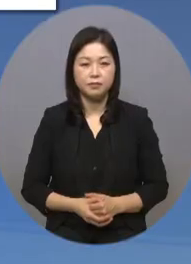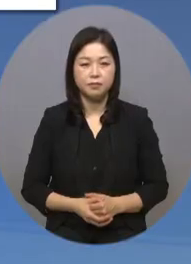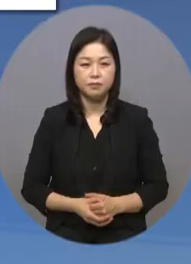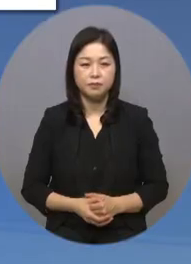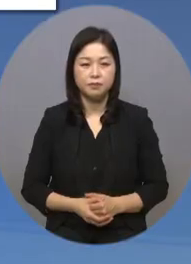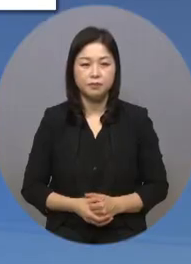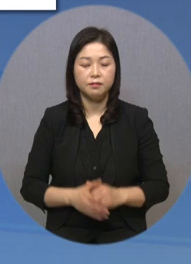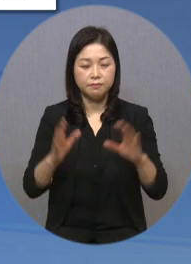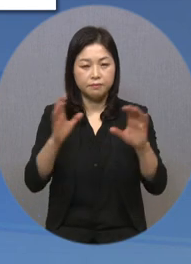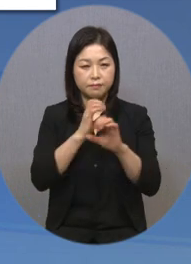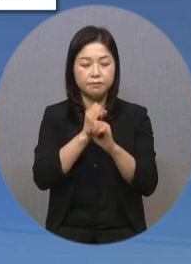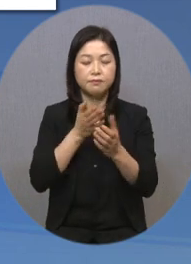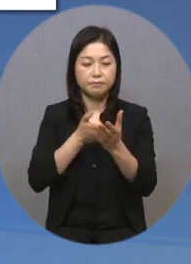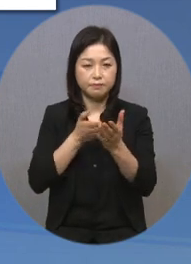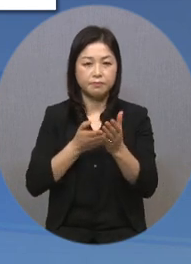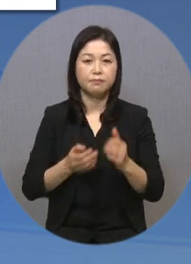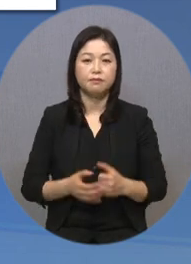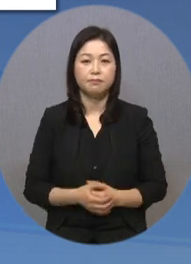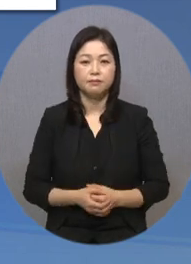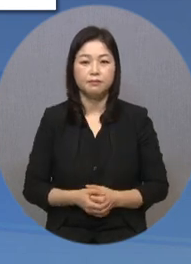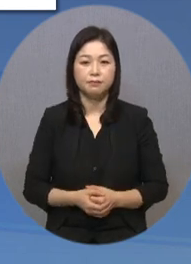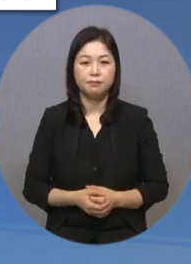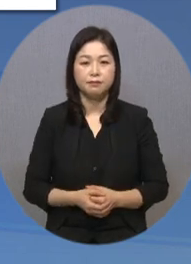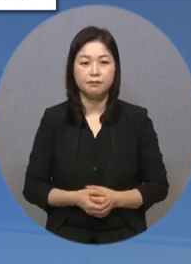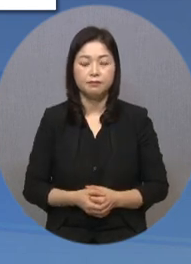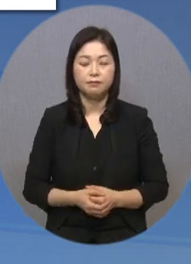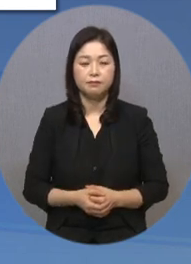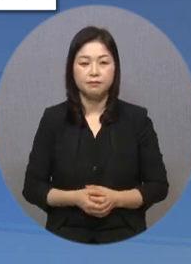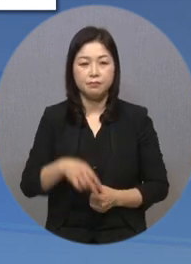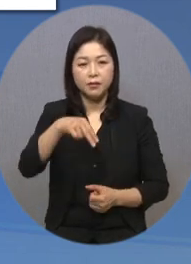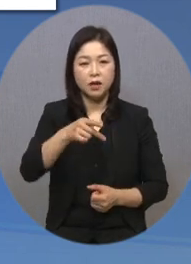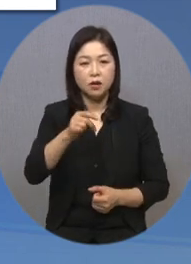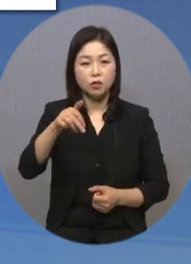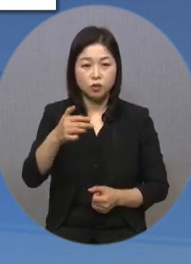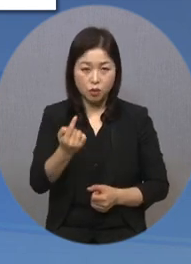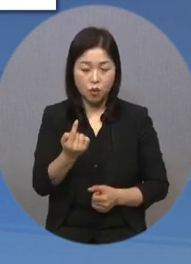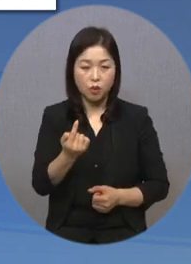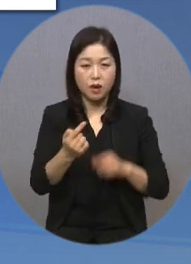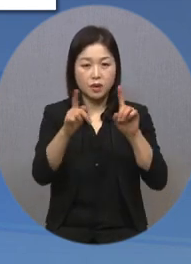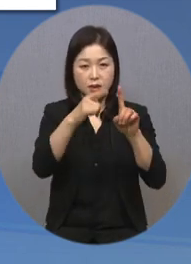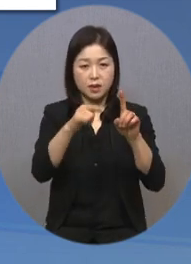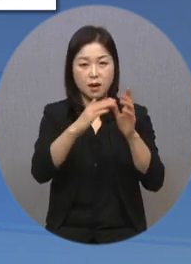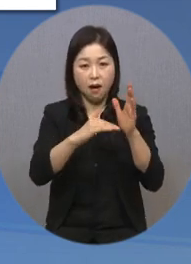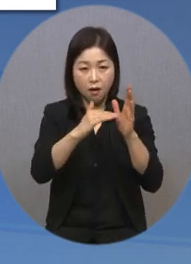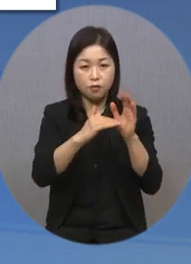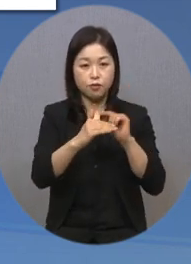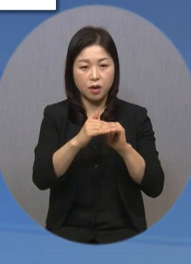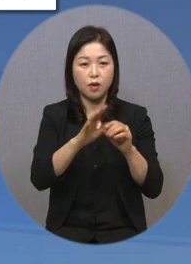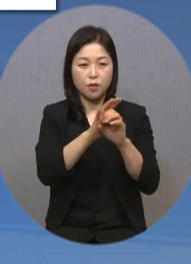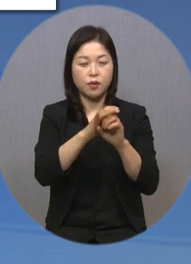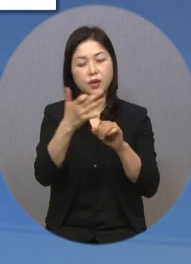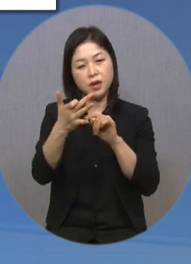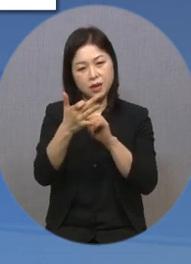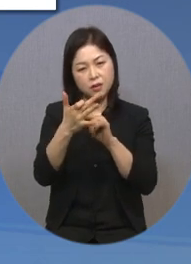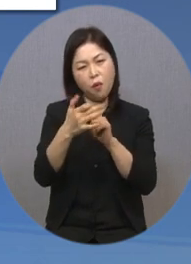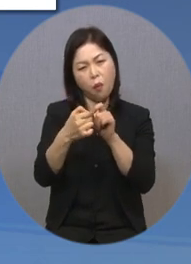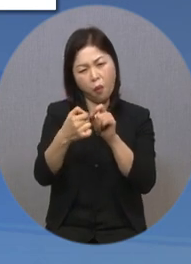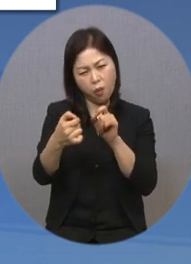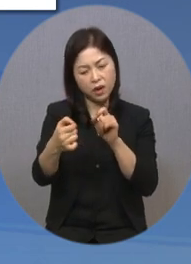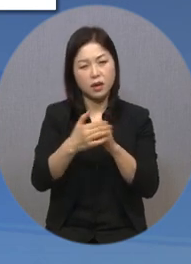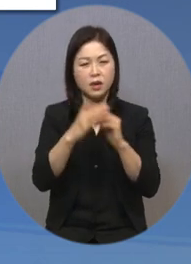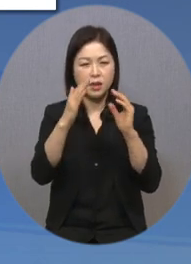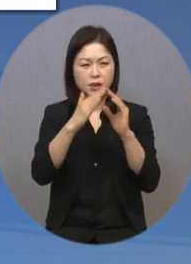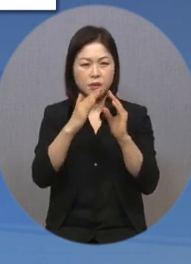이어서 간추린 뉴스 전해드립니다. 서초 1인 가구 지원센터는 코로나19 사태의 장기화로